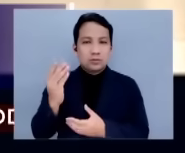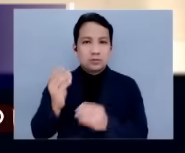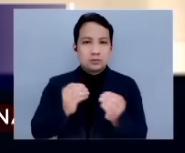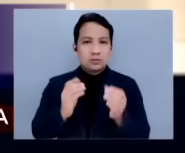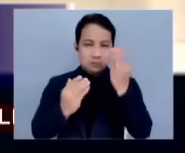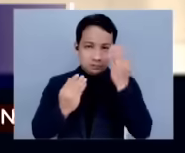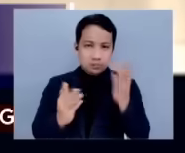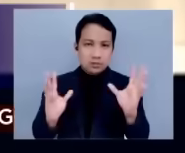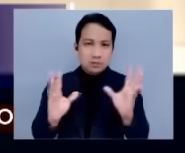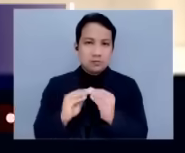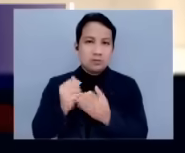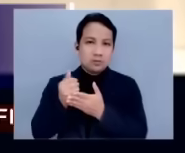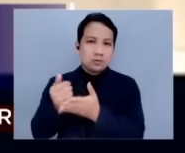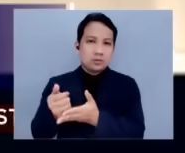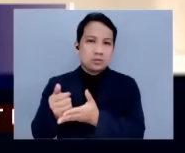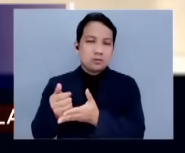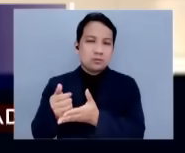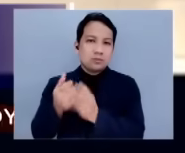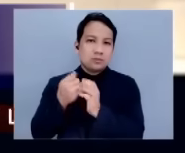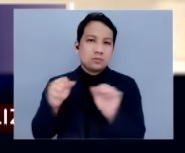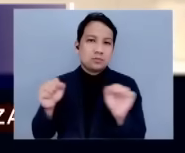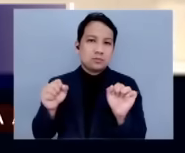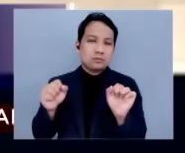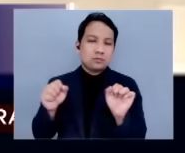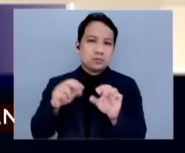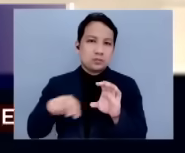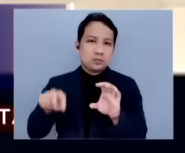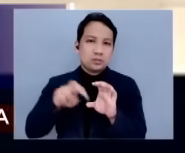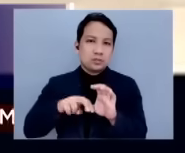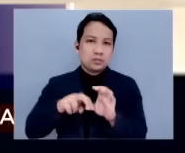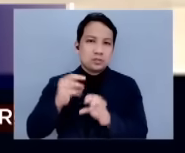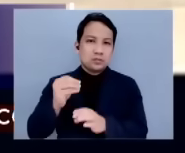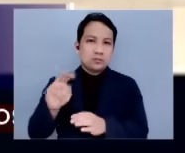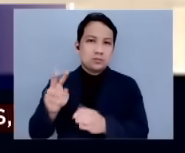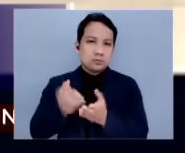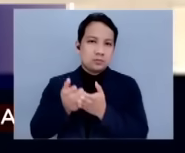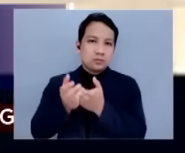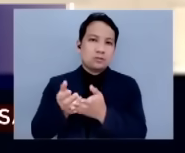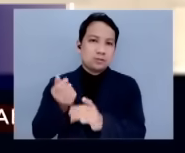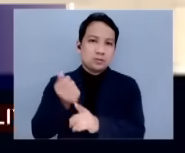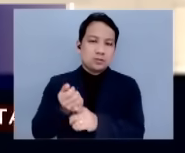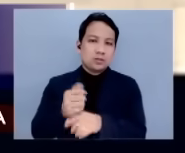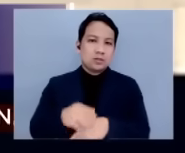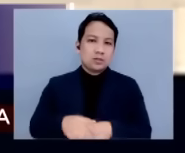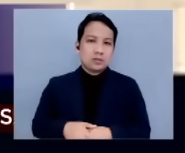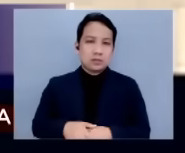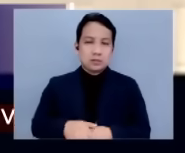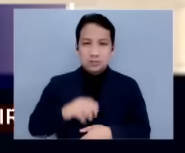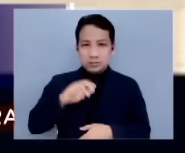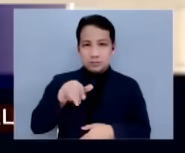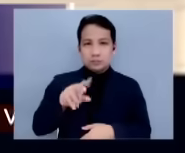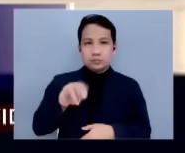para tulungan silang masagip ang mga sakay ng inatakeng barko. Mula sa Djibouti,